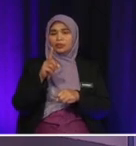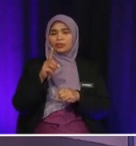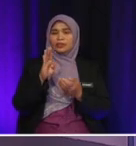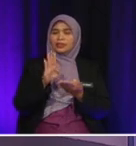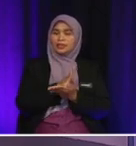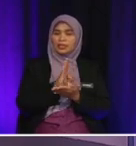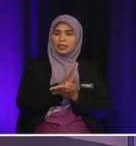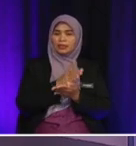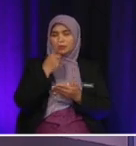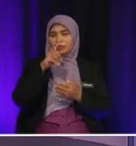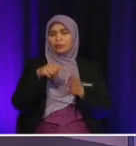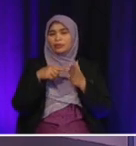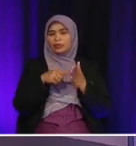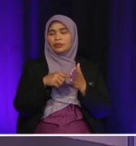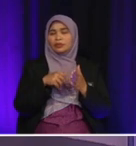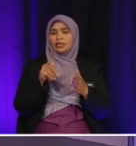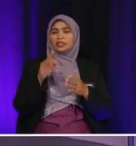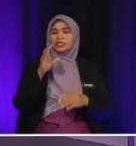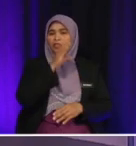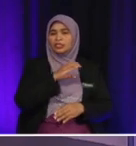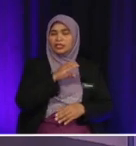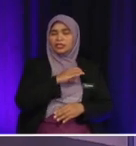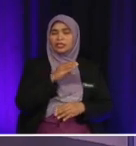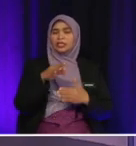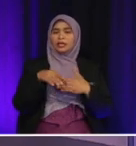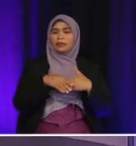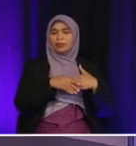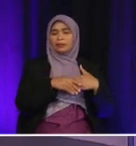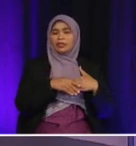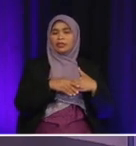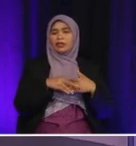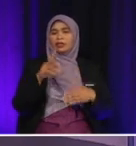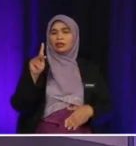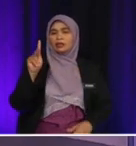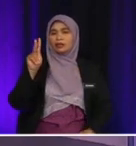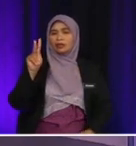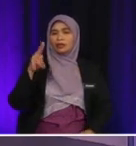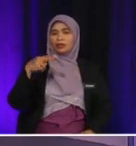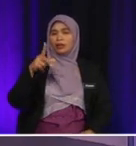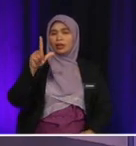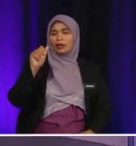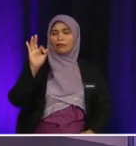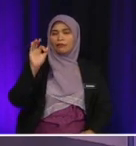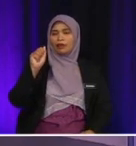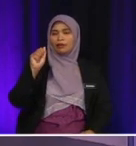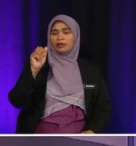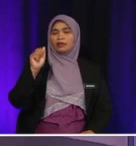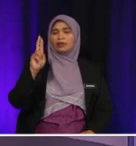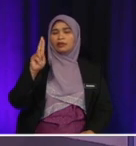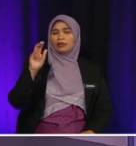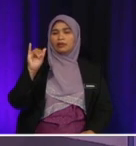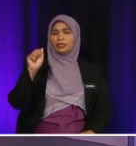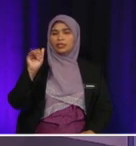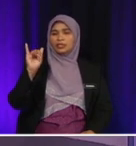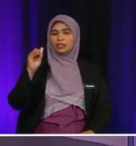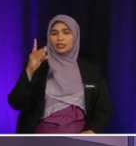untuk menunjukkan ciri kepimpinan khulafa ar-rasyidin ya Anda boleh buat macam-macam bentuk nota sama ada